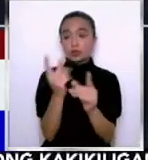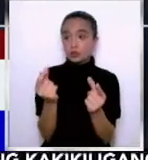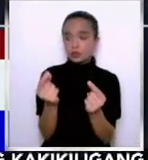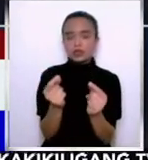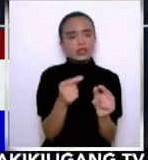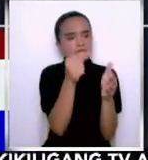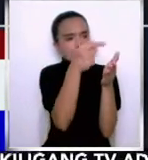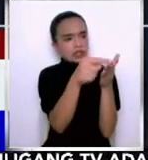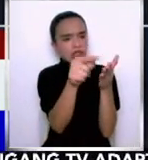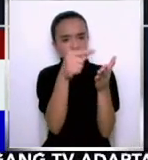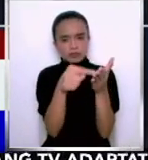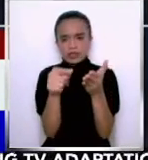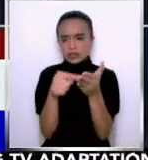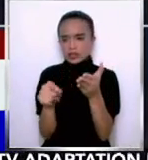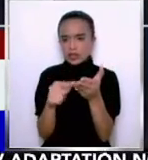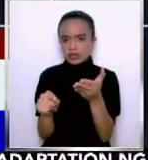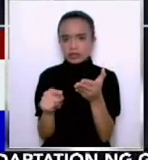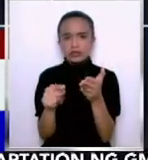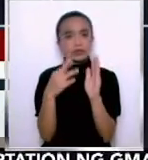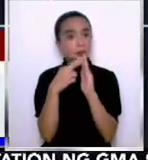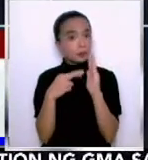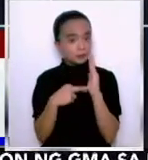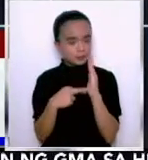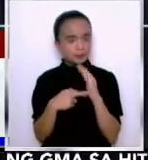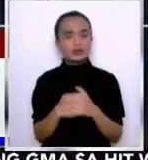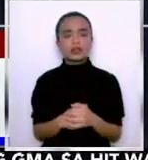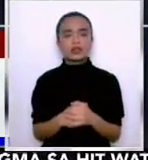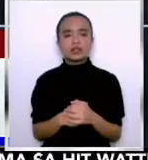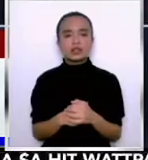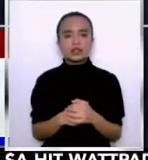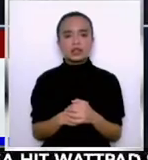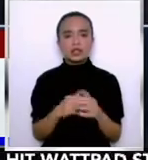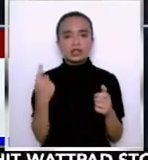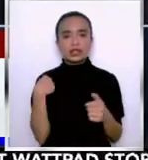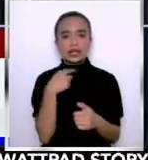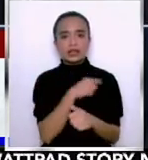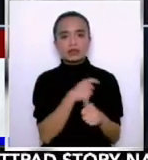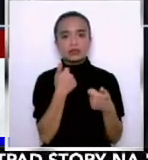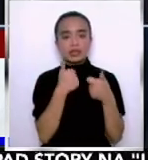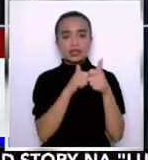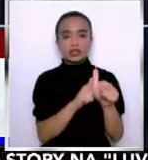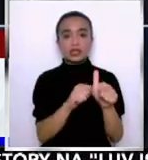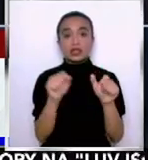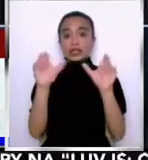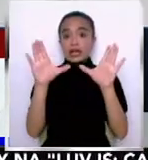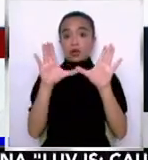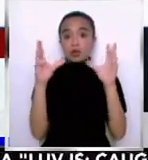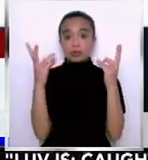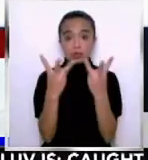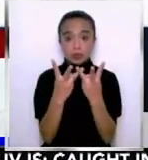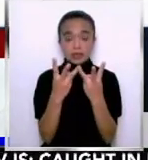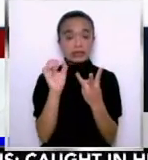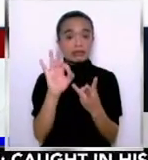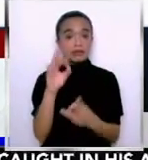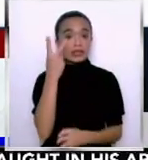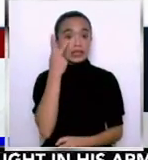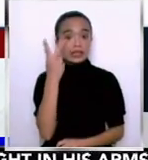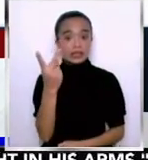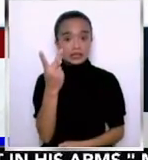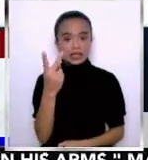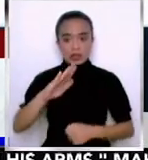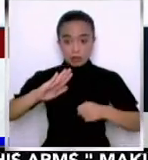mga alituntunin na pinapatupad po natin dyan. Sa Commonwealth po, pag nakita po natin punuan na po